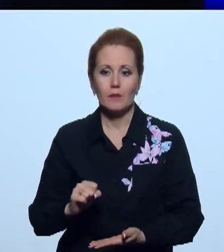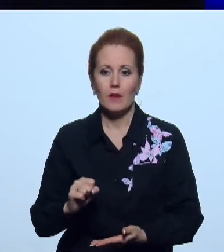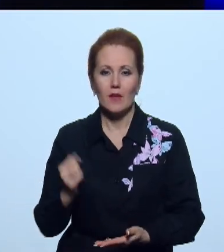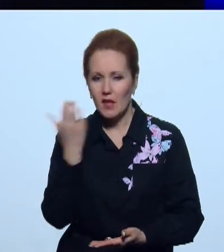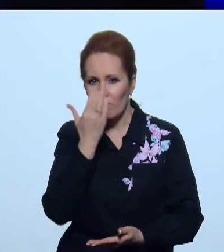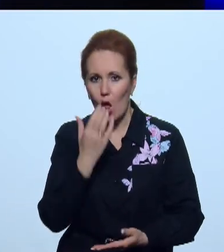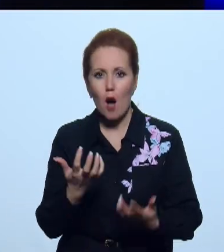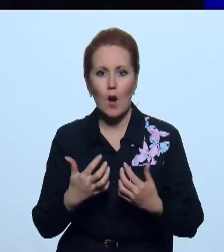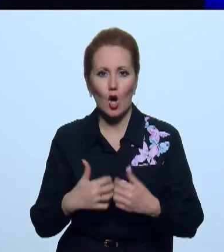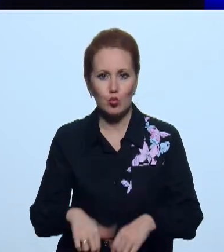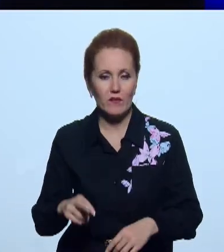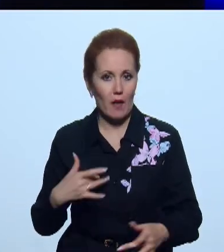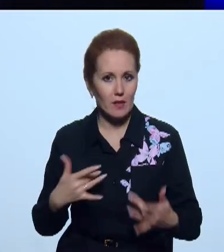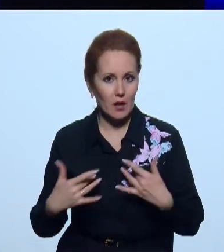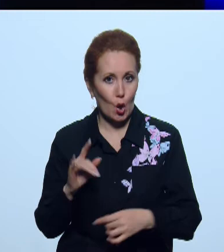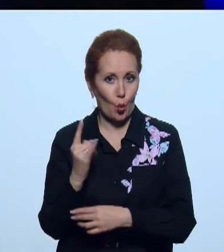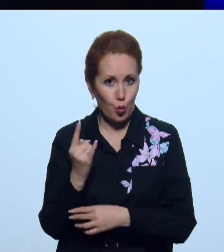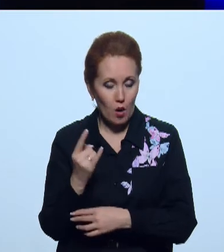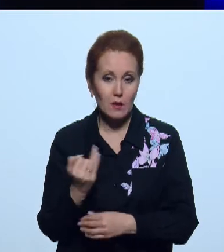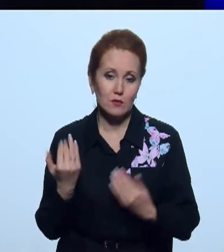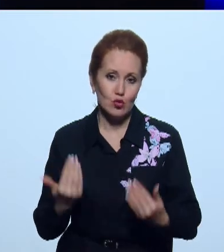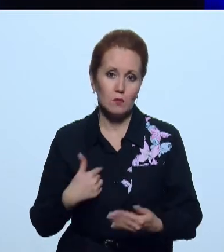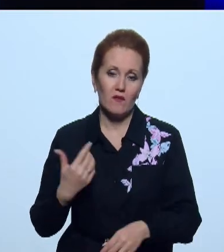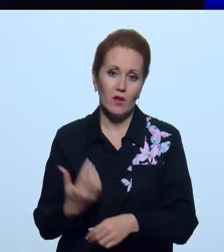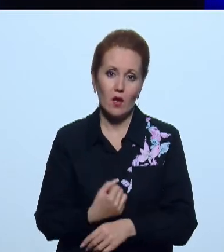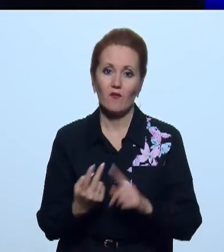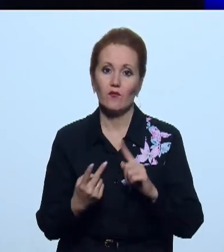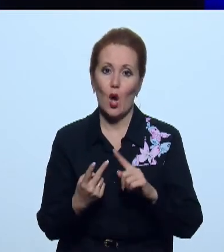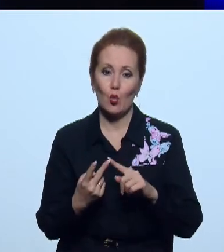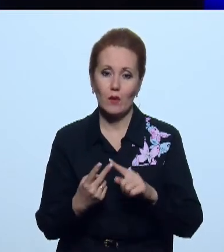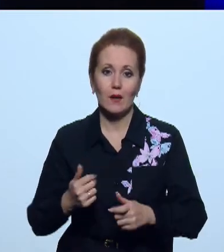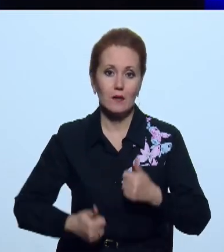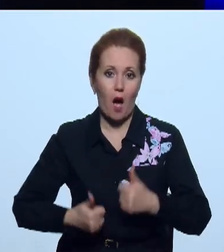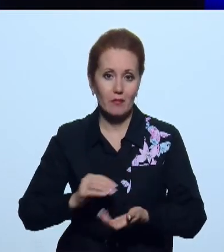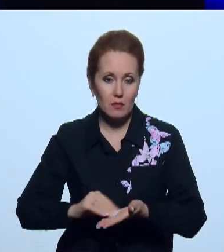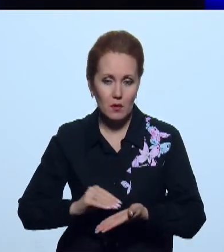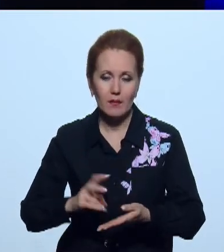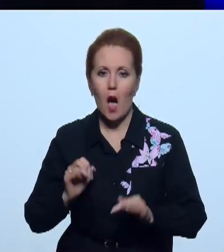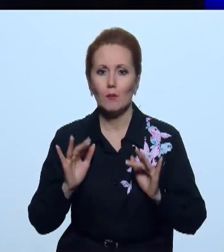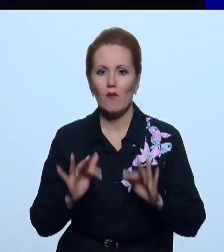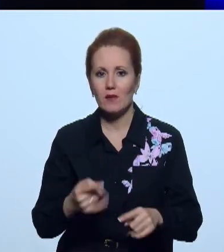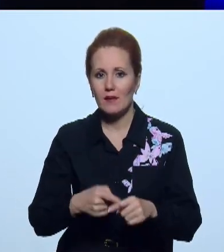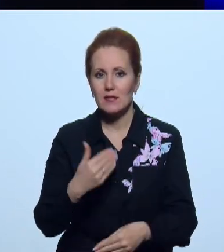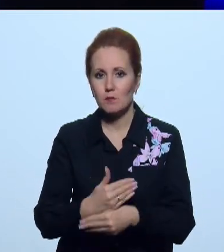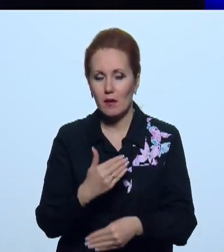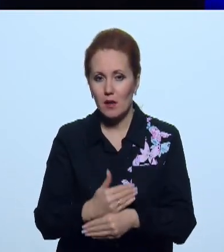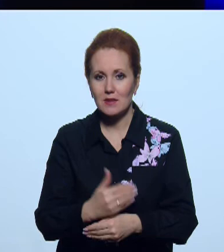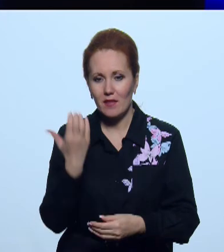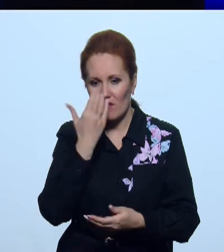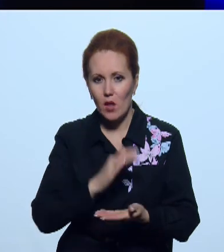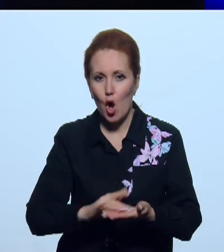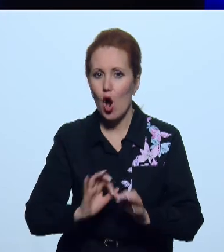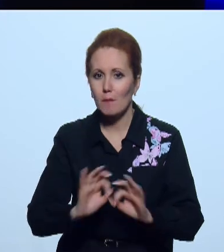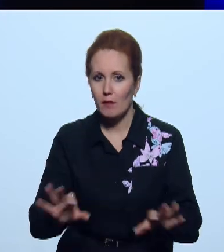тифлооборудование для театра кукол. И сейчас мы выиграли вот второй грант на проведение этих спектаклей с